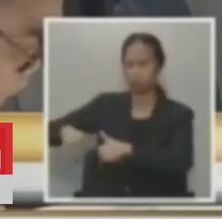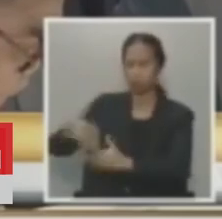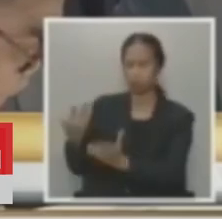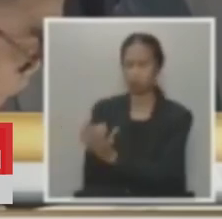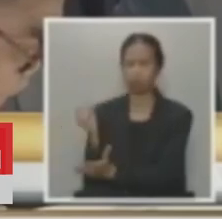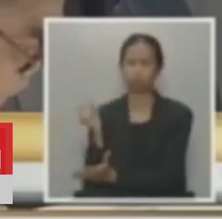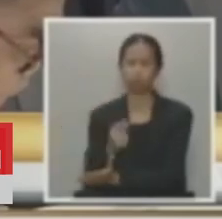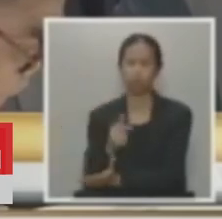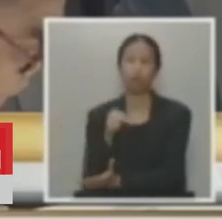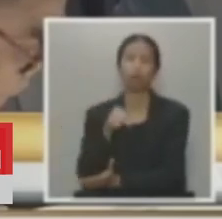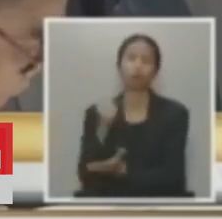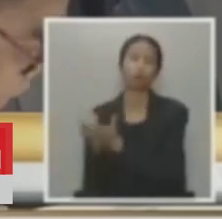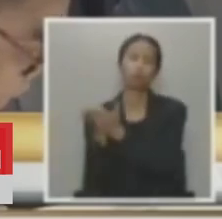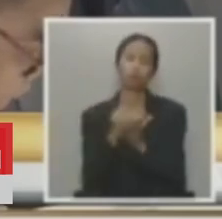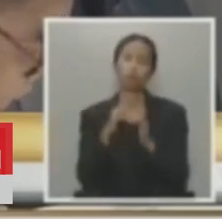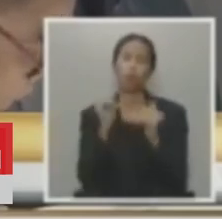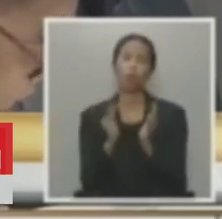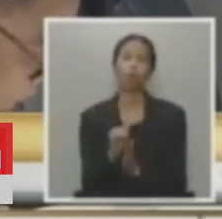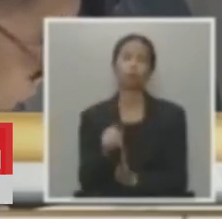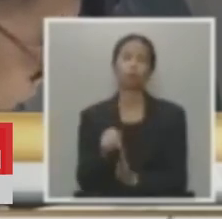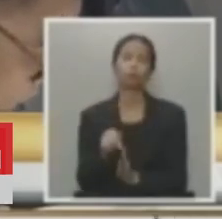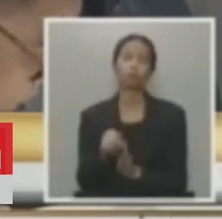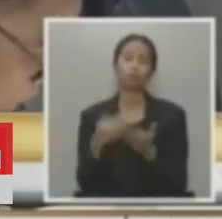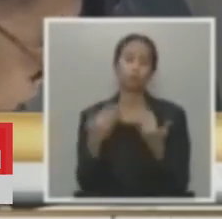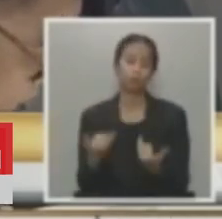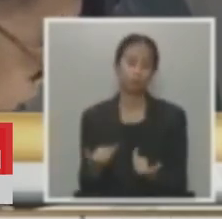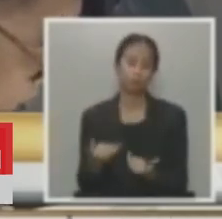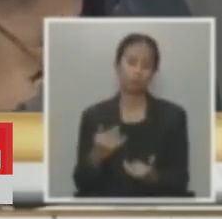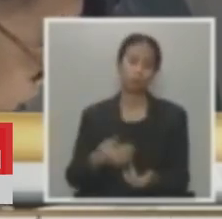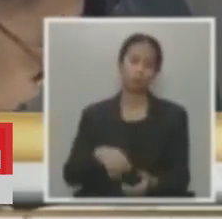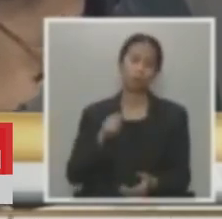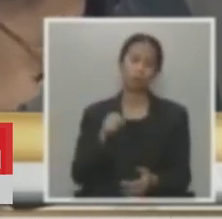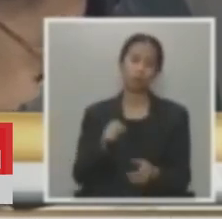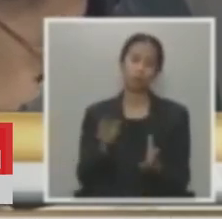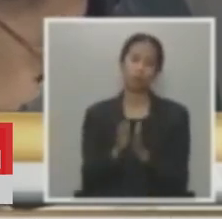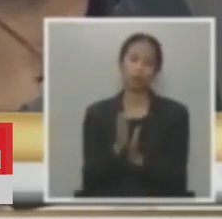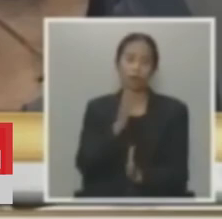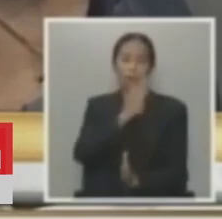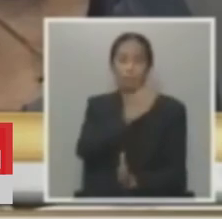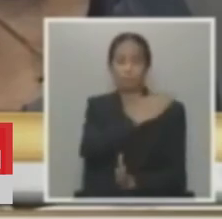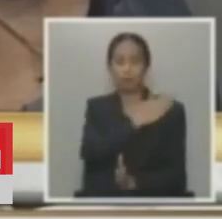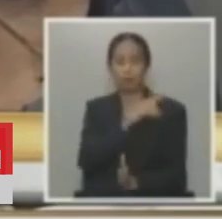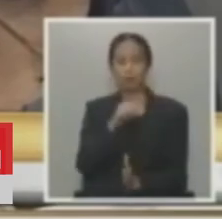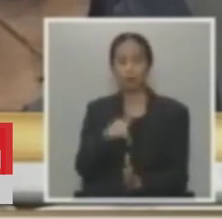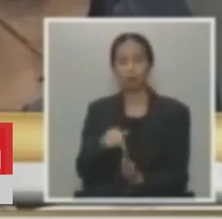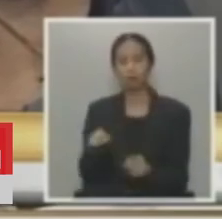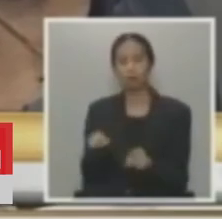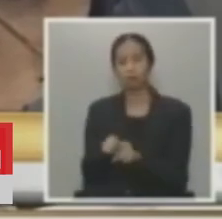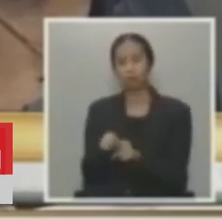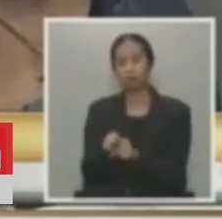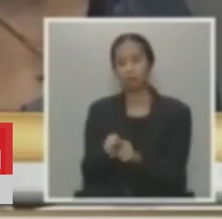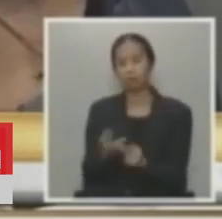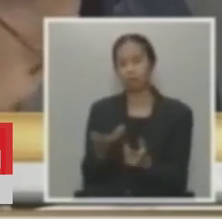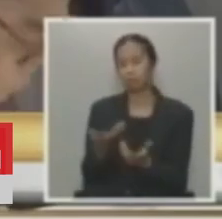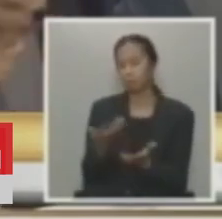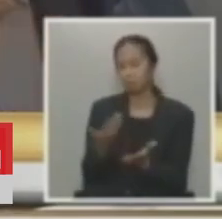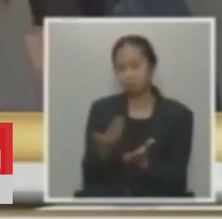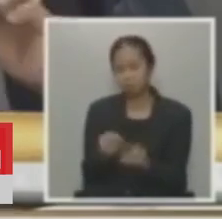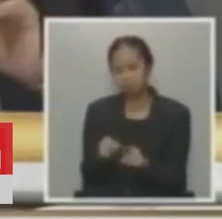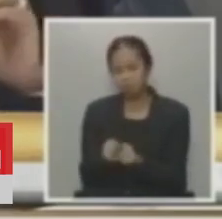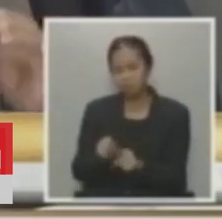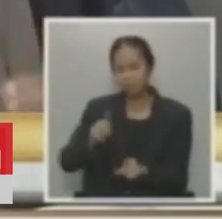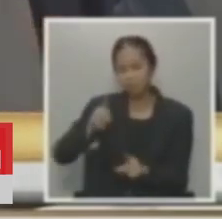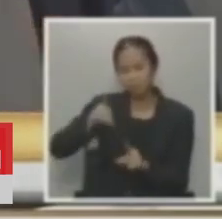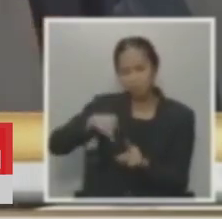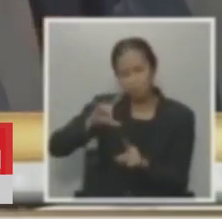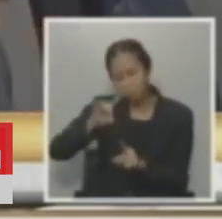วันนี้20ปีแล้วท่านไม่ได้มีการปฏิรูปให้พระยังเป็น 3,800 3,500 3,800 อยู่แหละพระครู